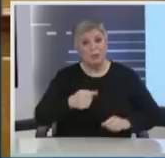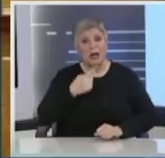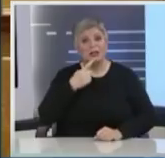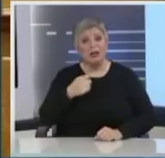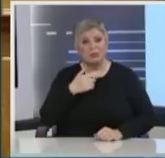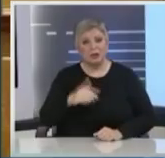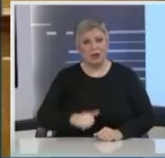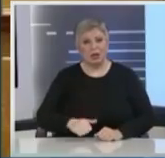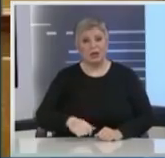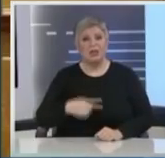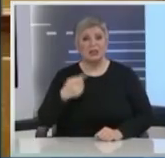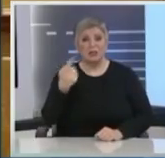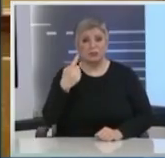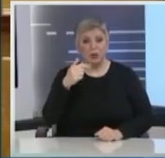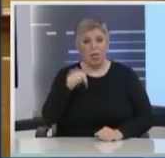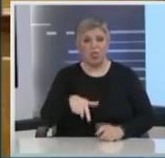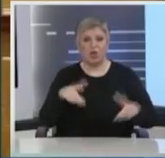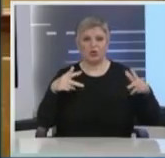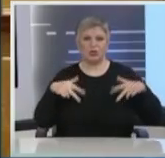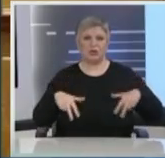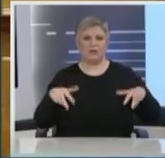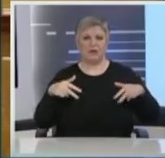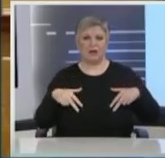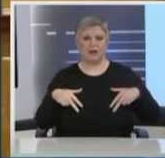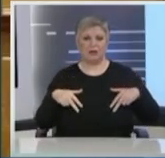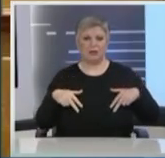να απειλεί αυτήν εδώ την κυβέρνηση.